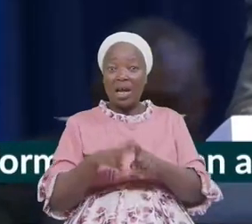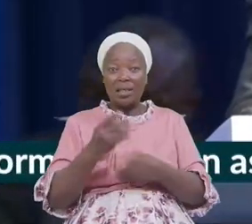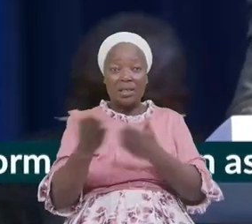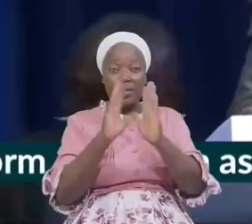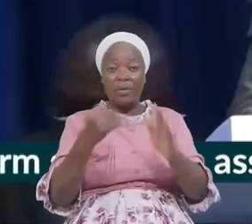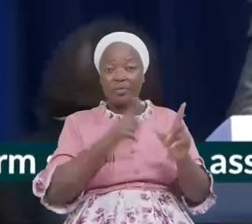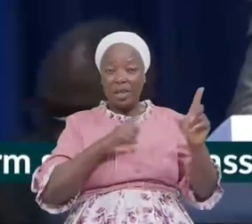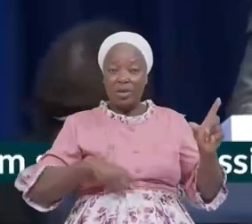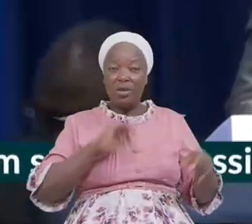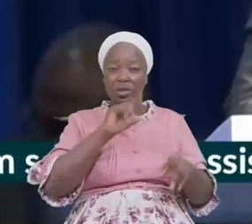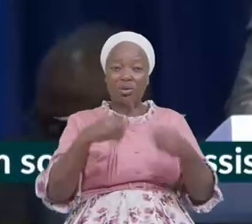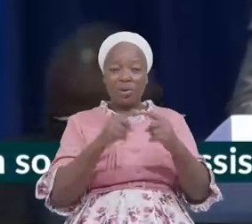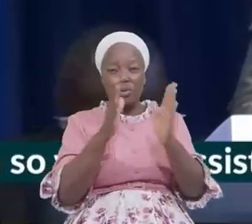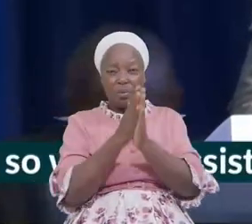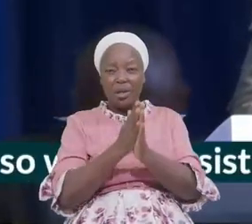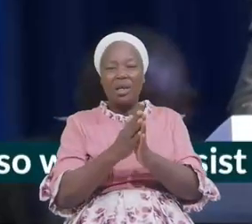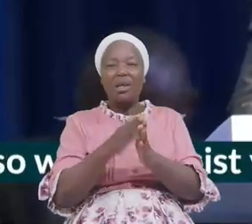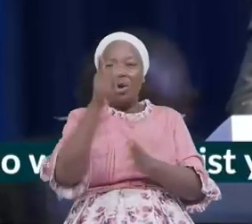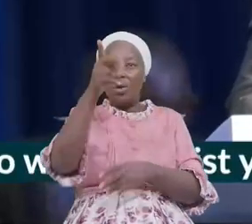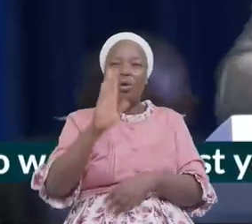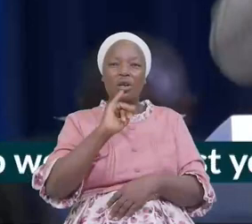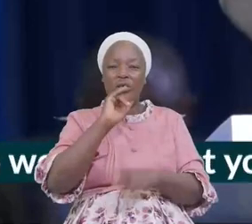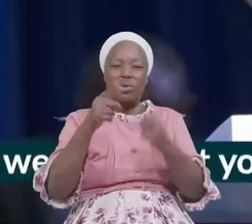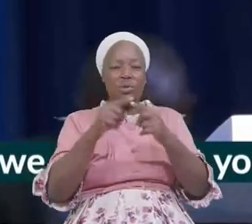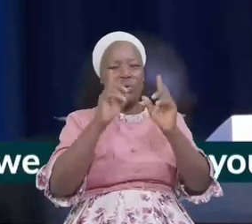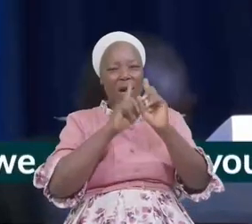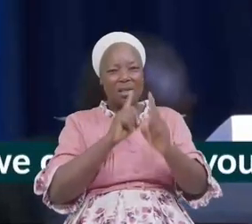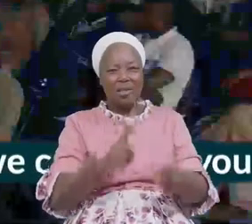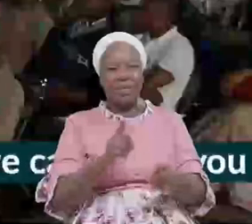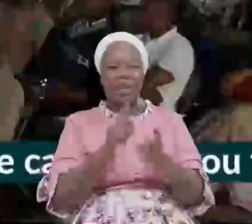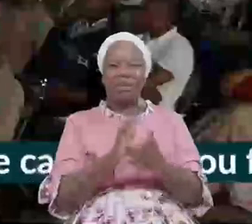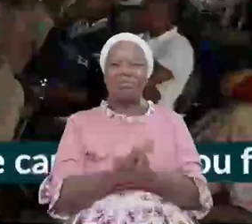Comme le serviteur de Dieu va prier, Dieu va exaucer sa prière.